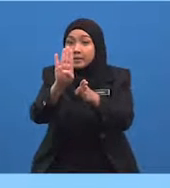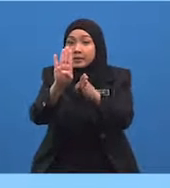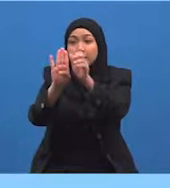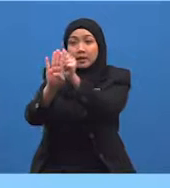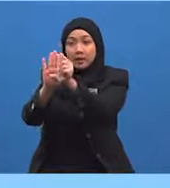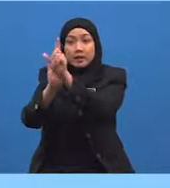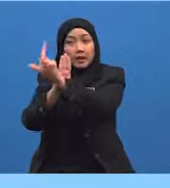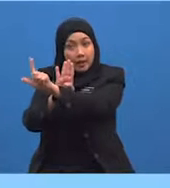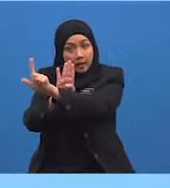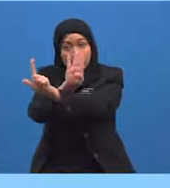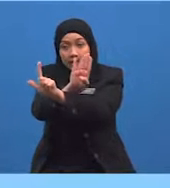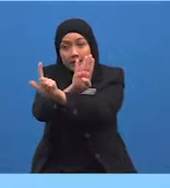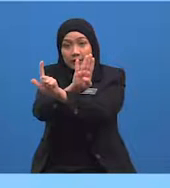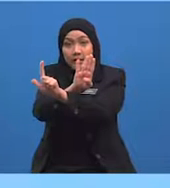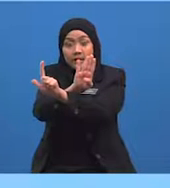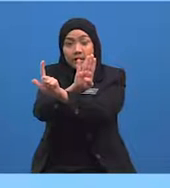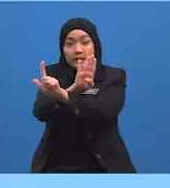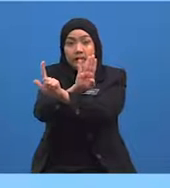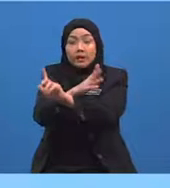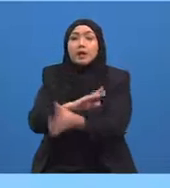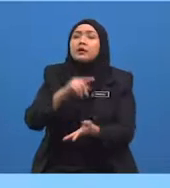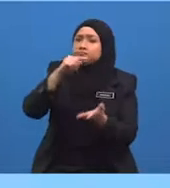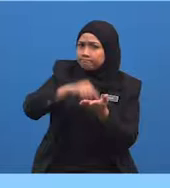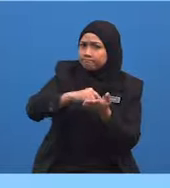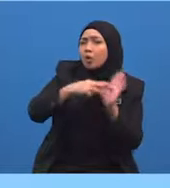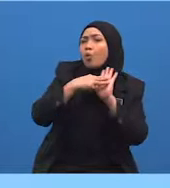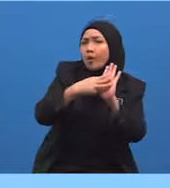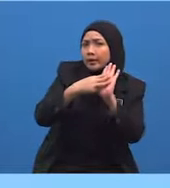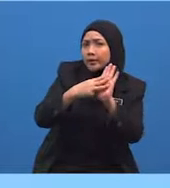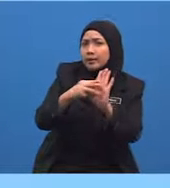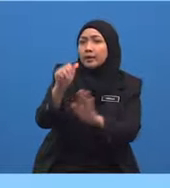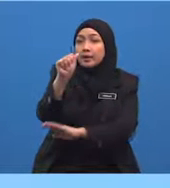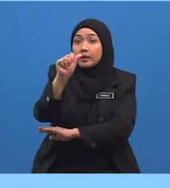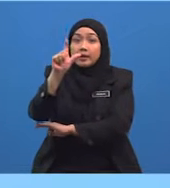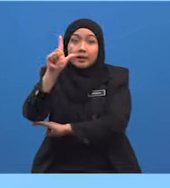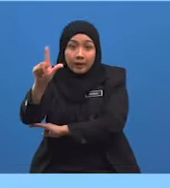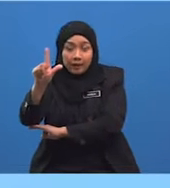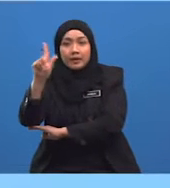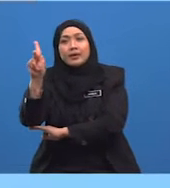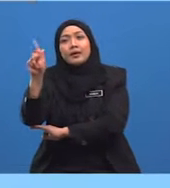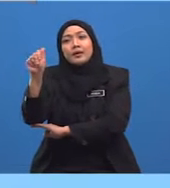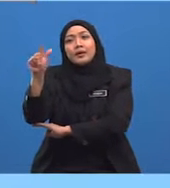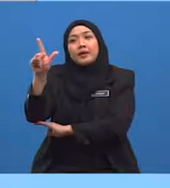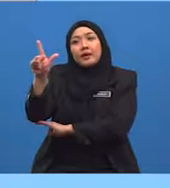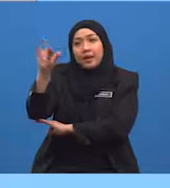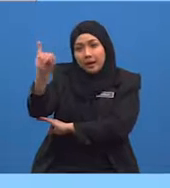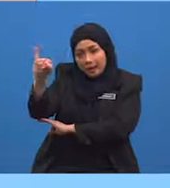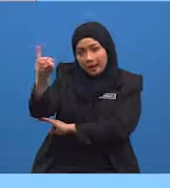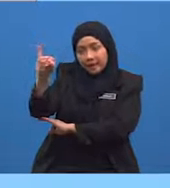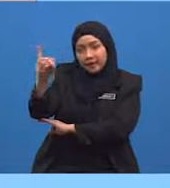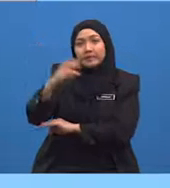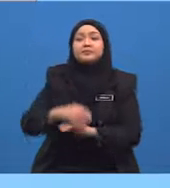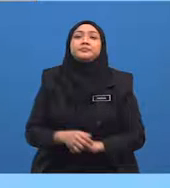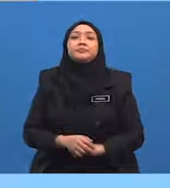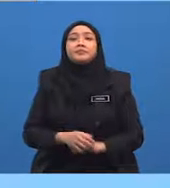bukan? Ya, ini mewakili alkali. Jadi, jika kertas